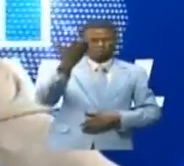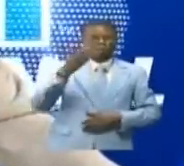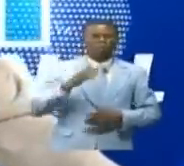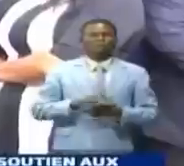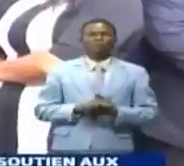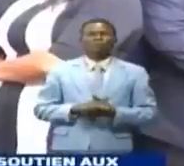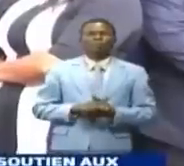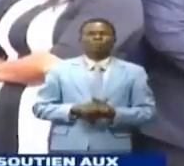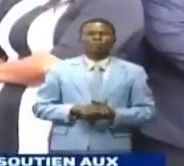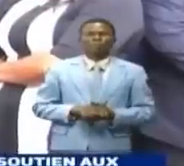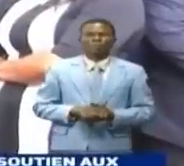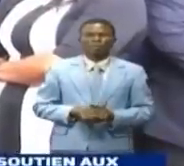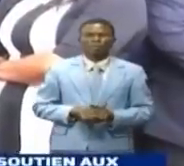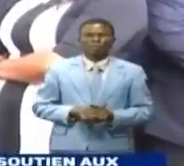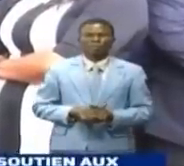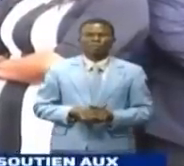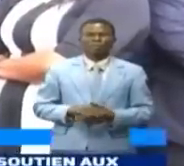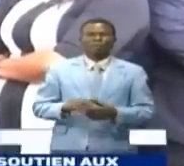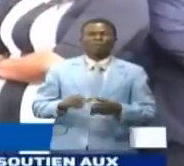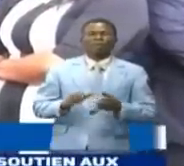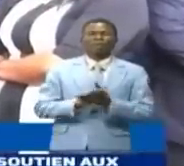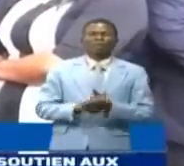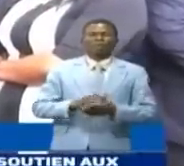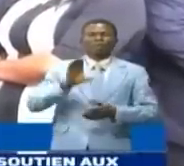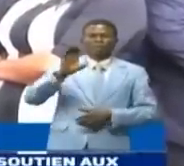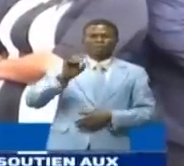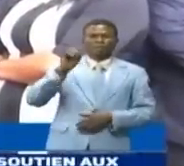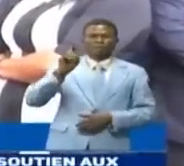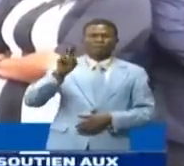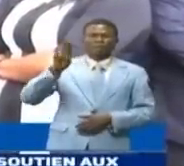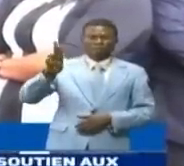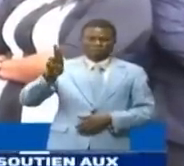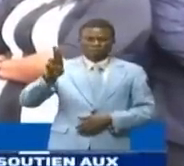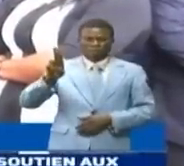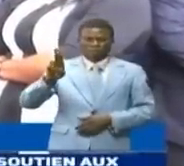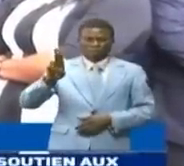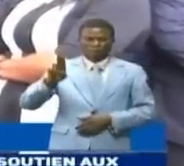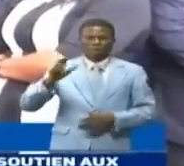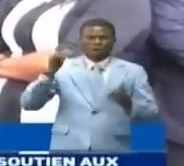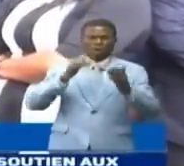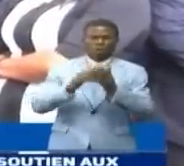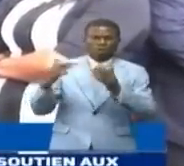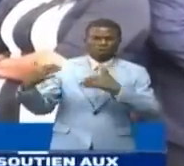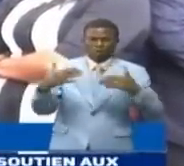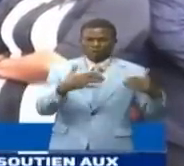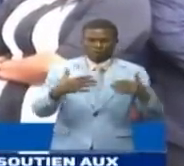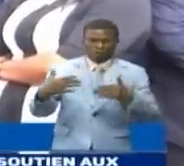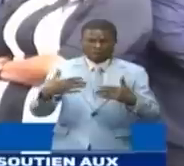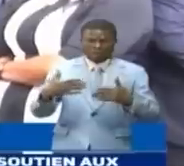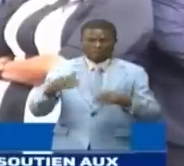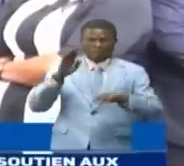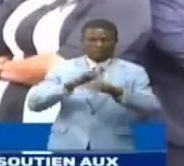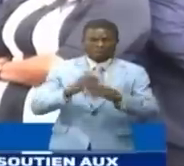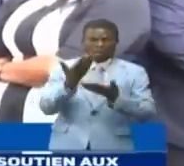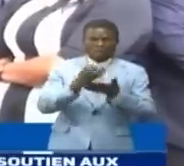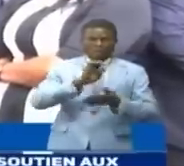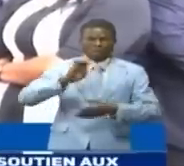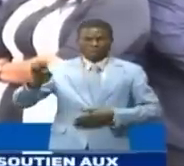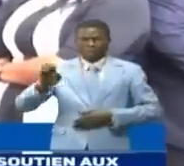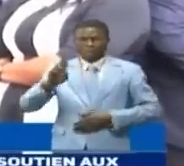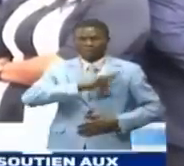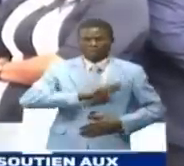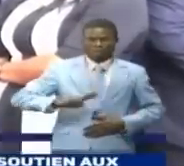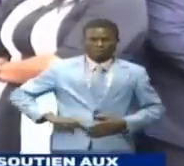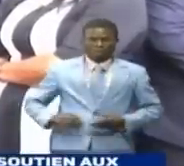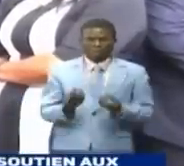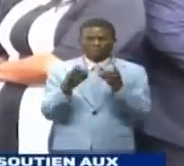reportage. Rénovateur, CDR en sigle, face à la guerre qui sévit à l'est de la République démocratique